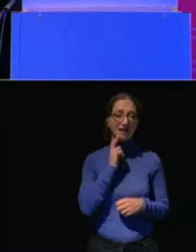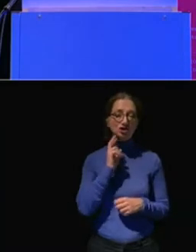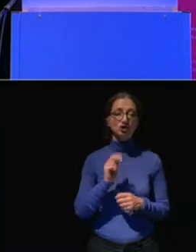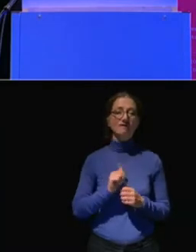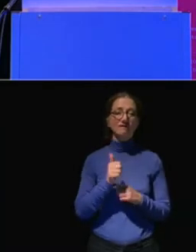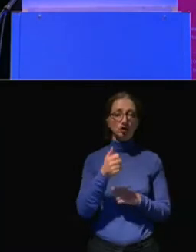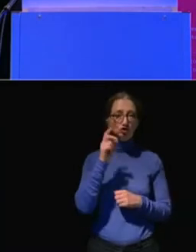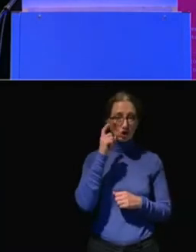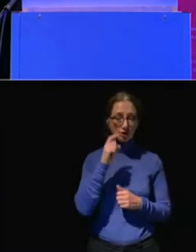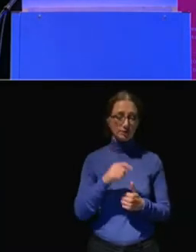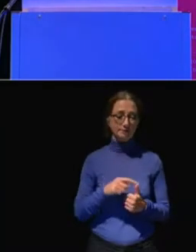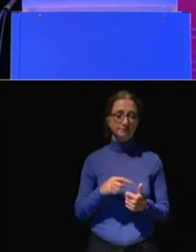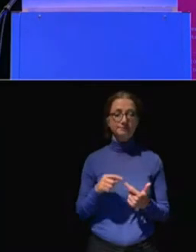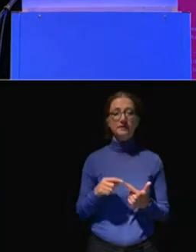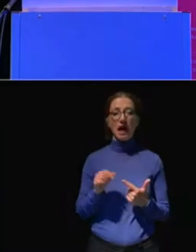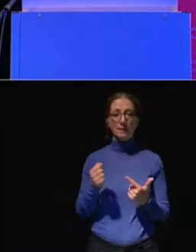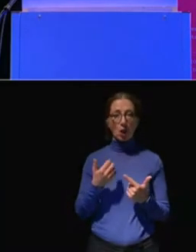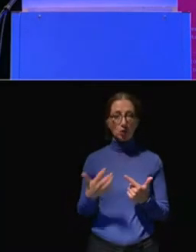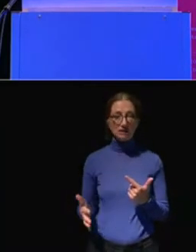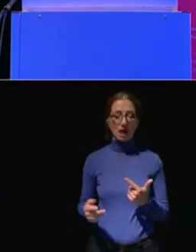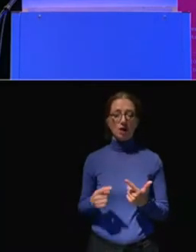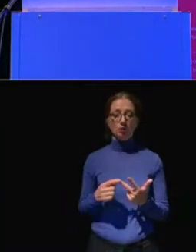die Elternschaft.